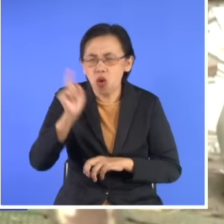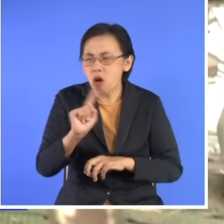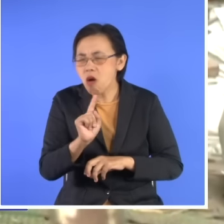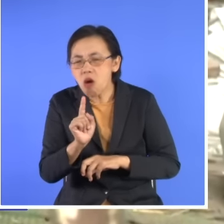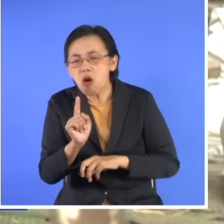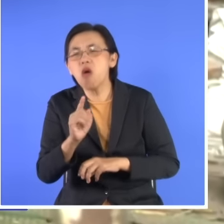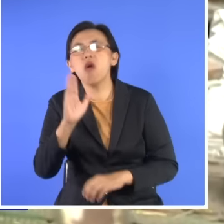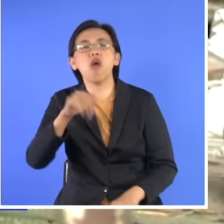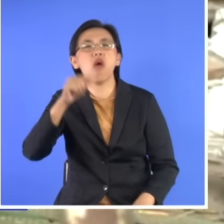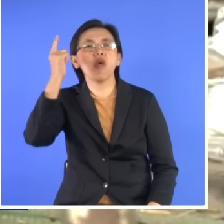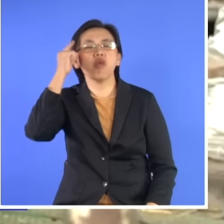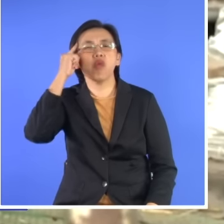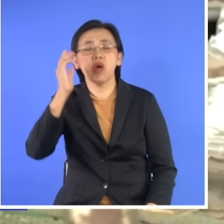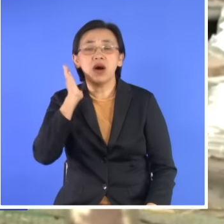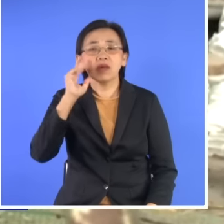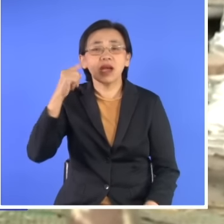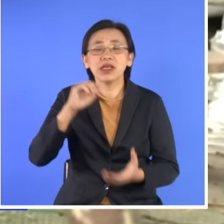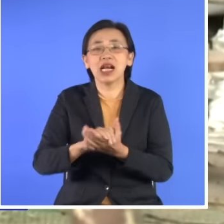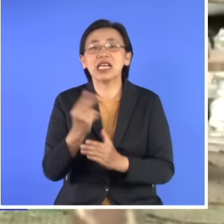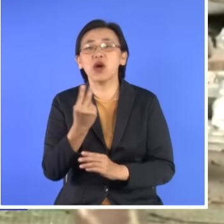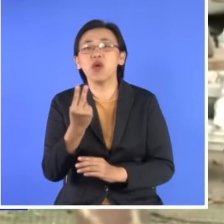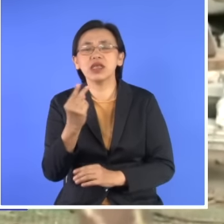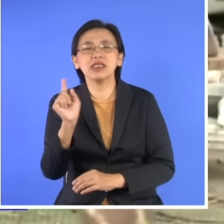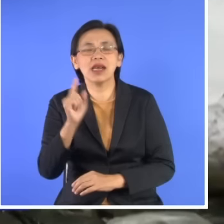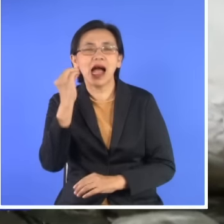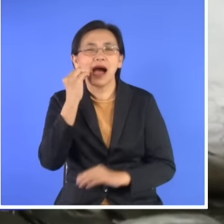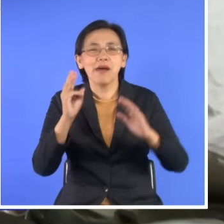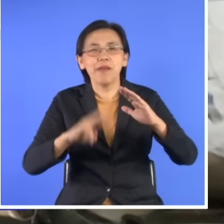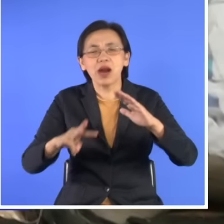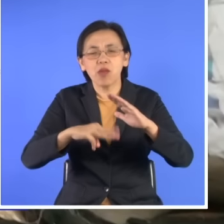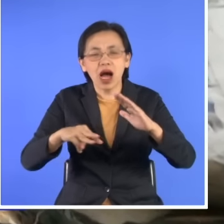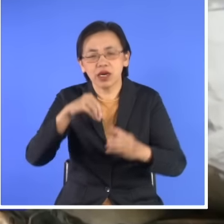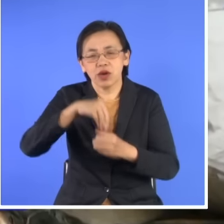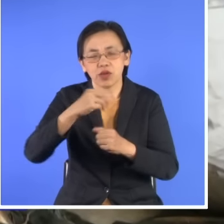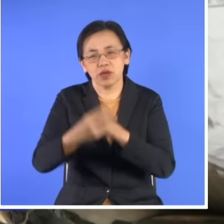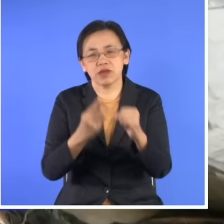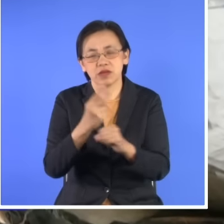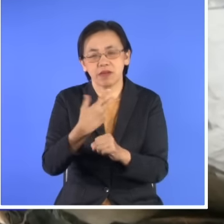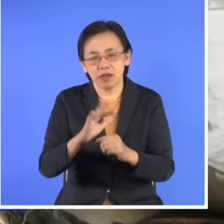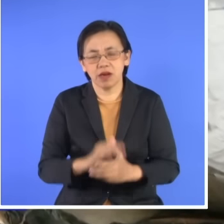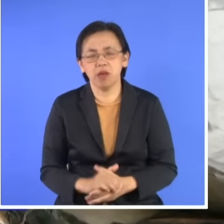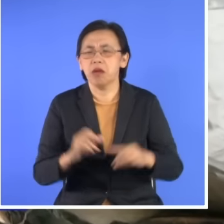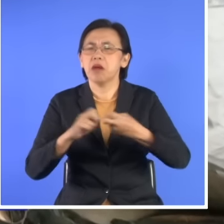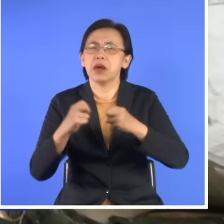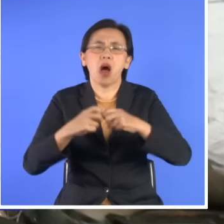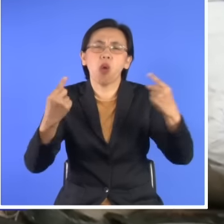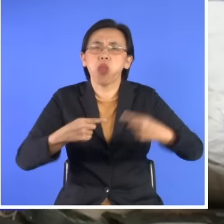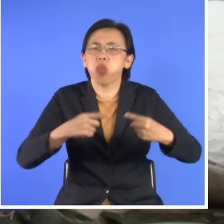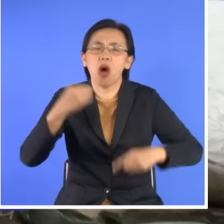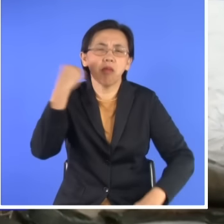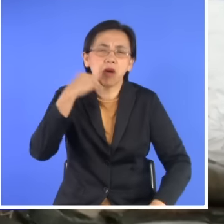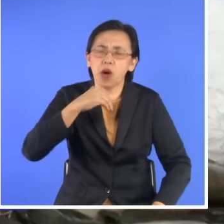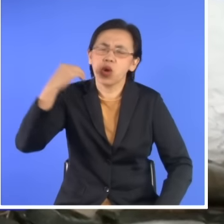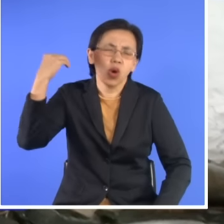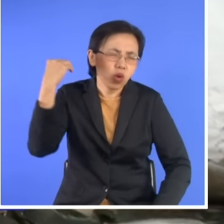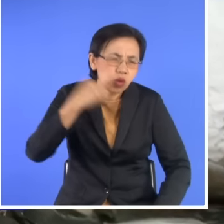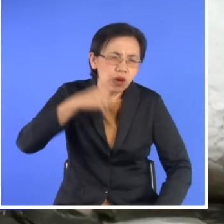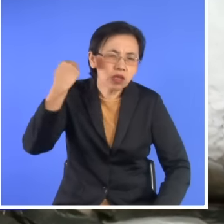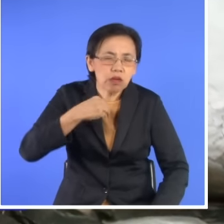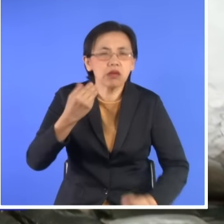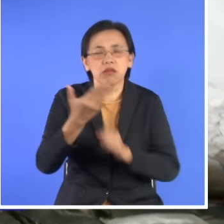ว่าอ๋อ 2คนนั้นน่ะเขาคอยู่นี่บ้านร้างแล้วอยู่มาเกือบ 2ปีแล้วทะเลาะโวยวายเสียงดังเป็นประจำทุกวันเพราะว่าหลอน